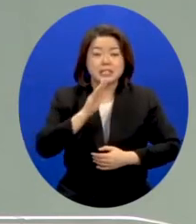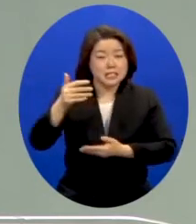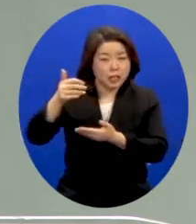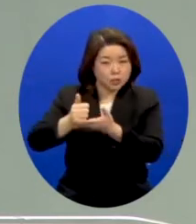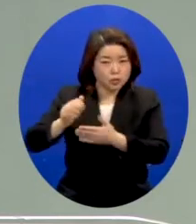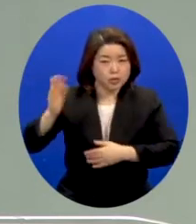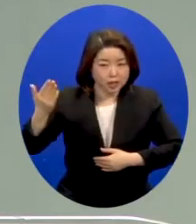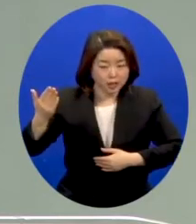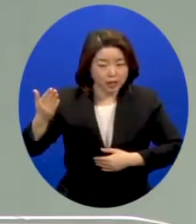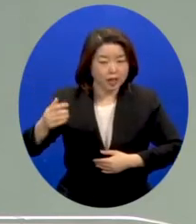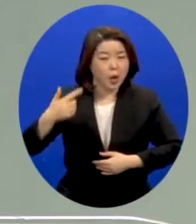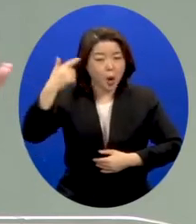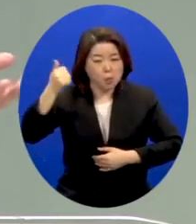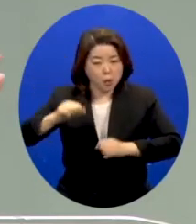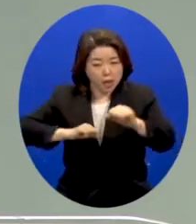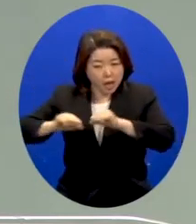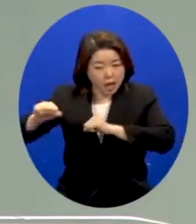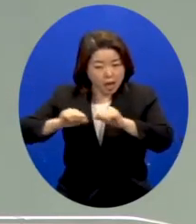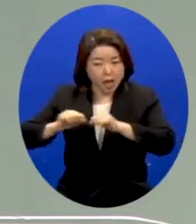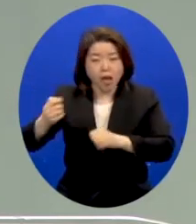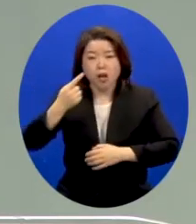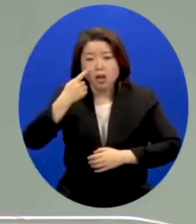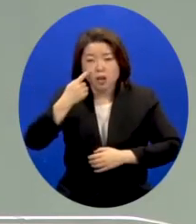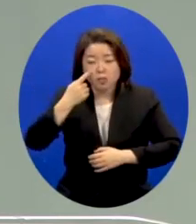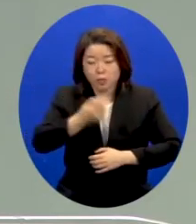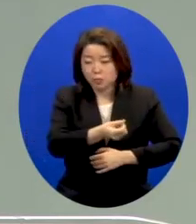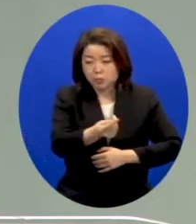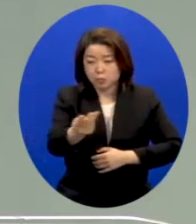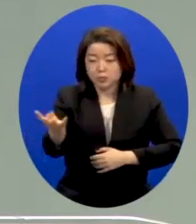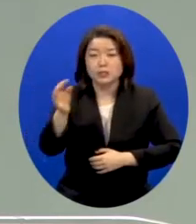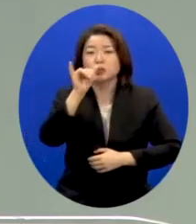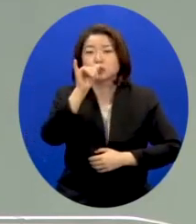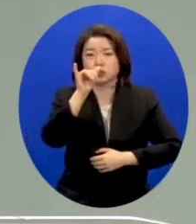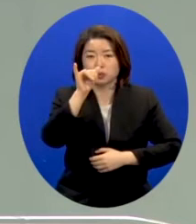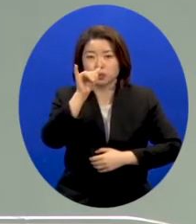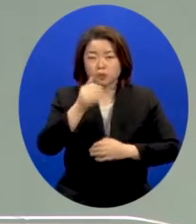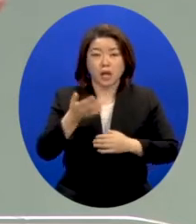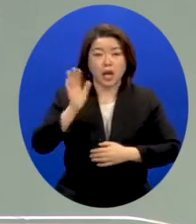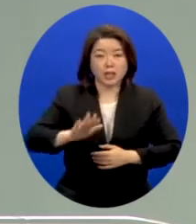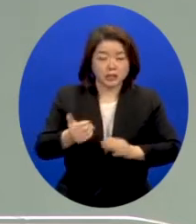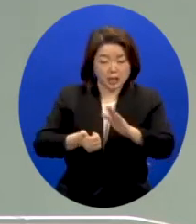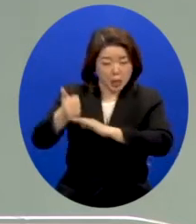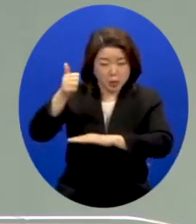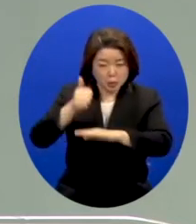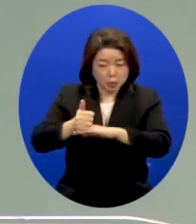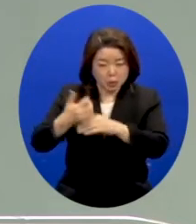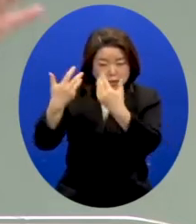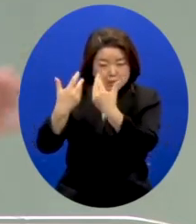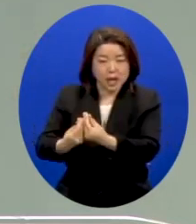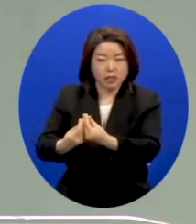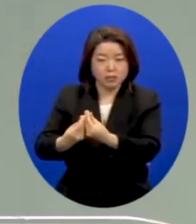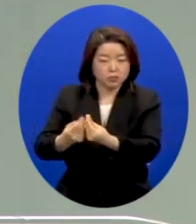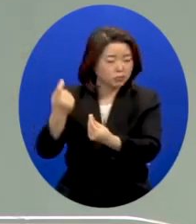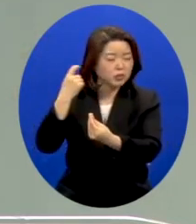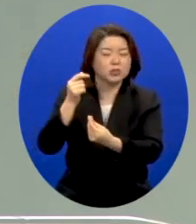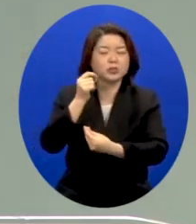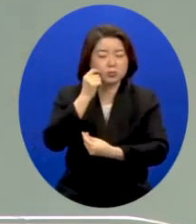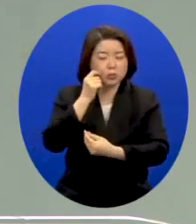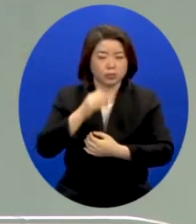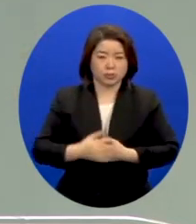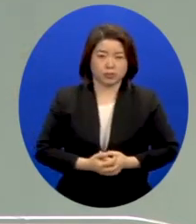되도록 그렇게 목회를 시도해 보신 분들이 여러 분이 계셨습니다 그러나 성공적인 사례는 저는 거의 들어보지